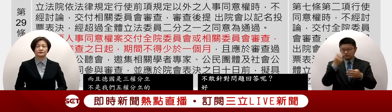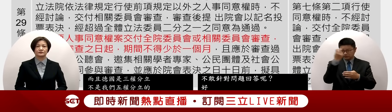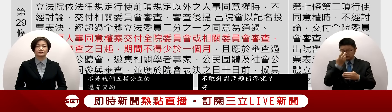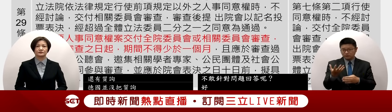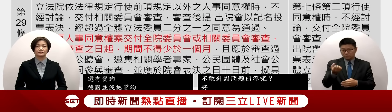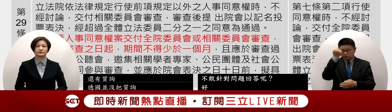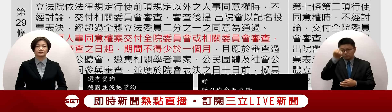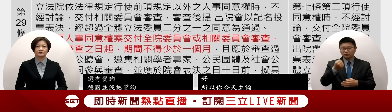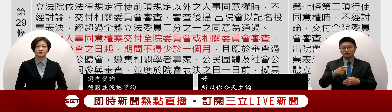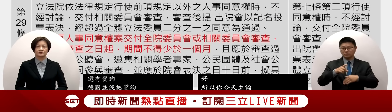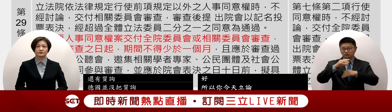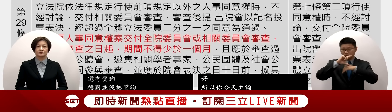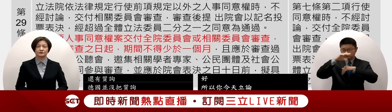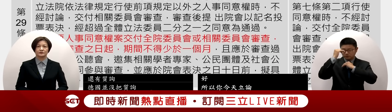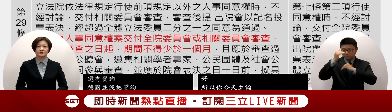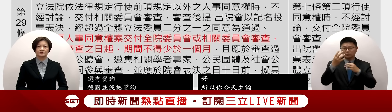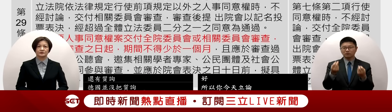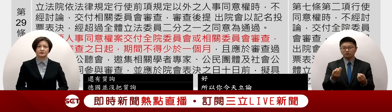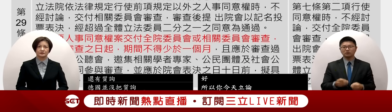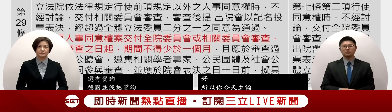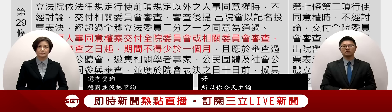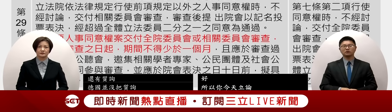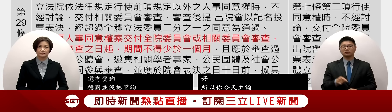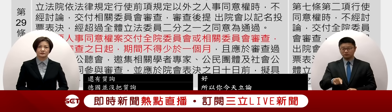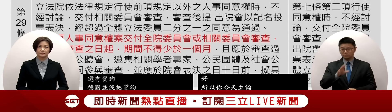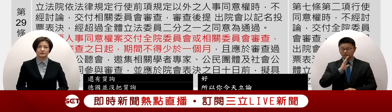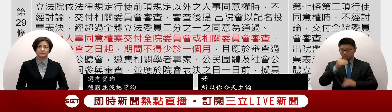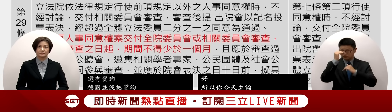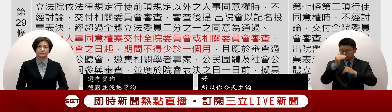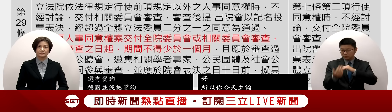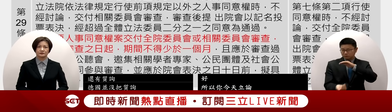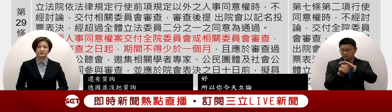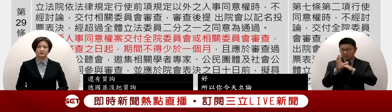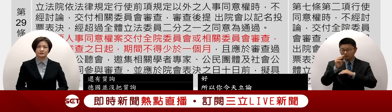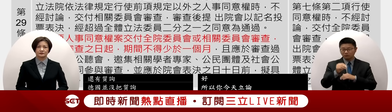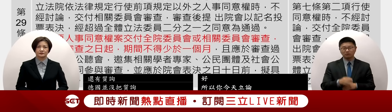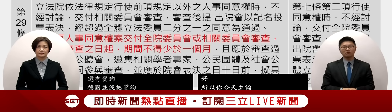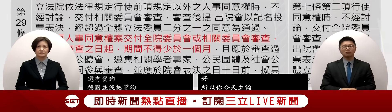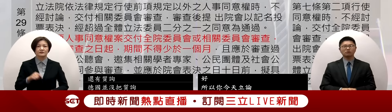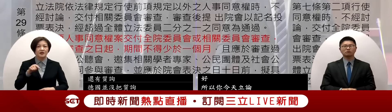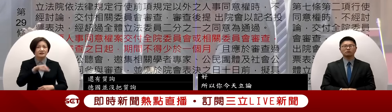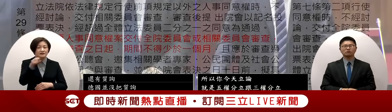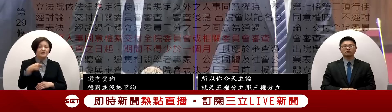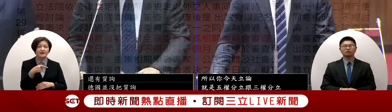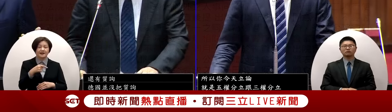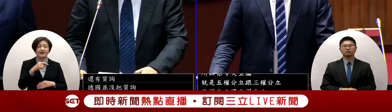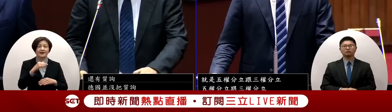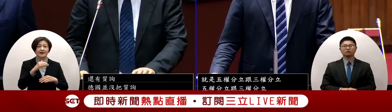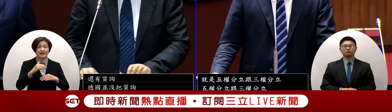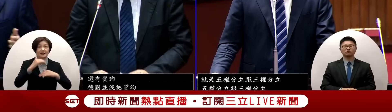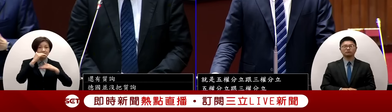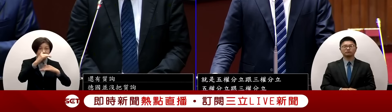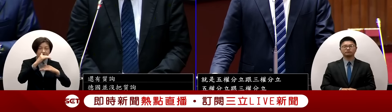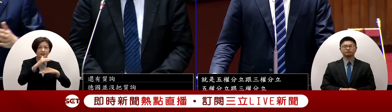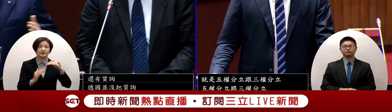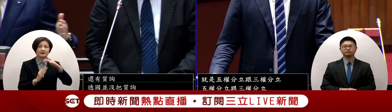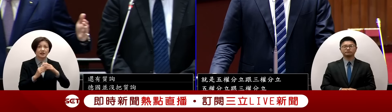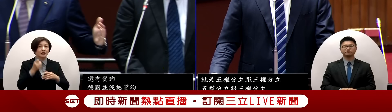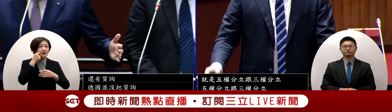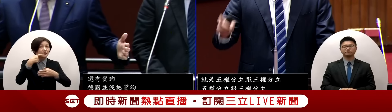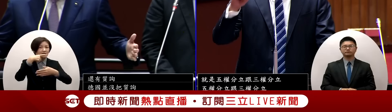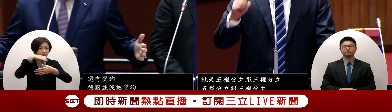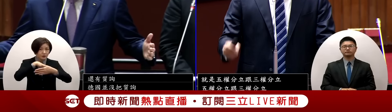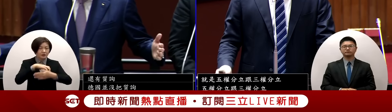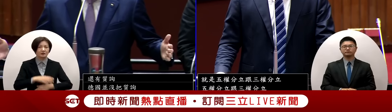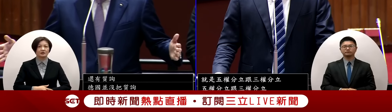现行的条文有针对人事同意权的审查设上限吗？有吗？ 是可以不用设，至少1个月，把它时间